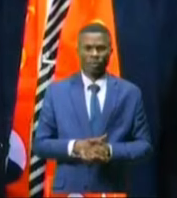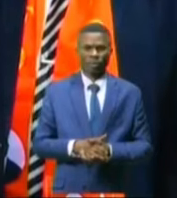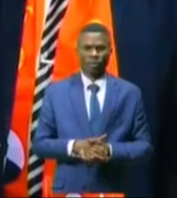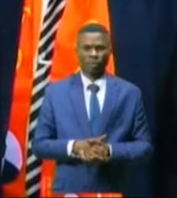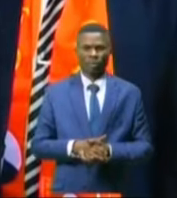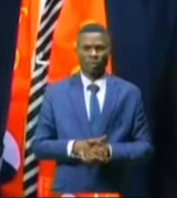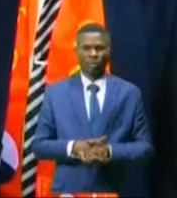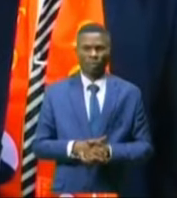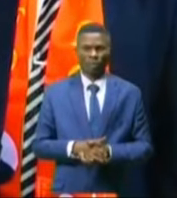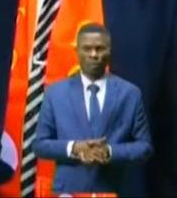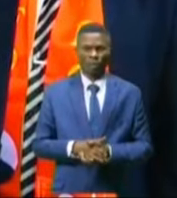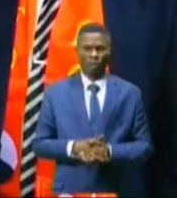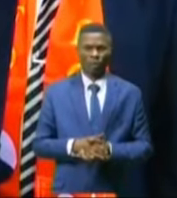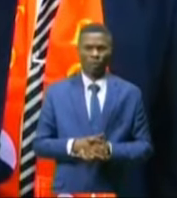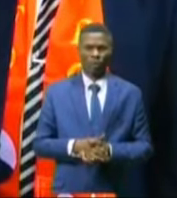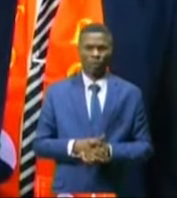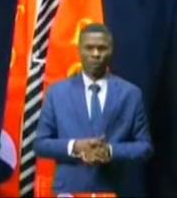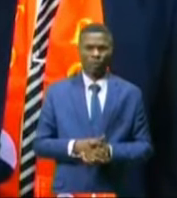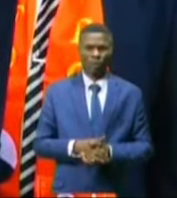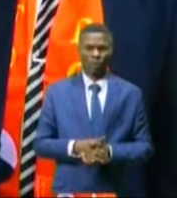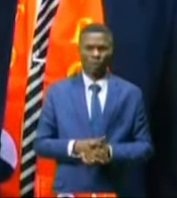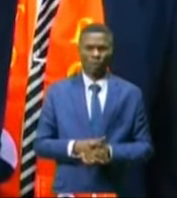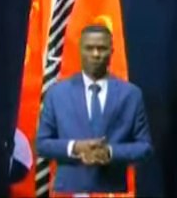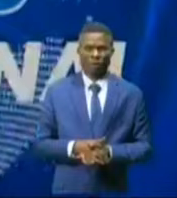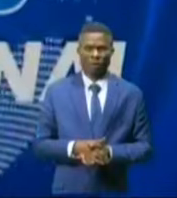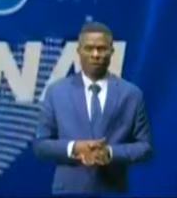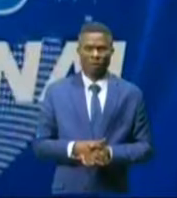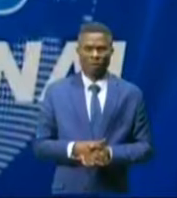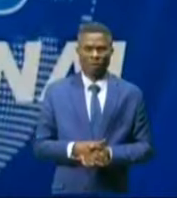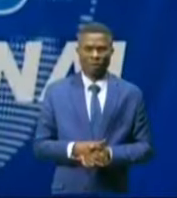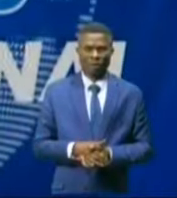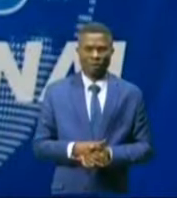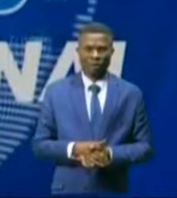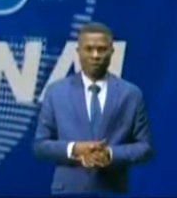continueront de la victoire du chef de l'État.